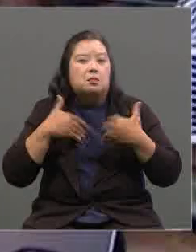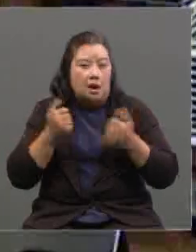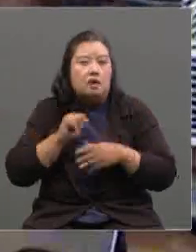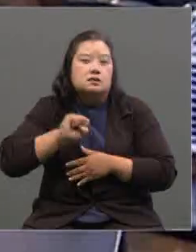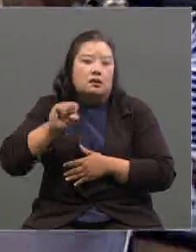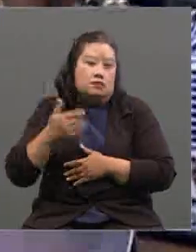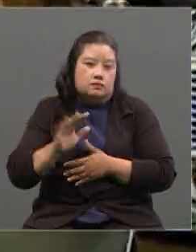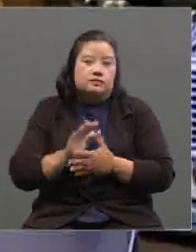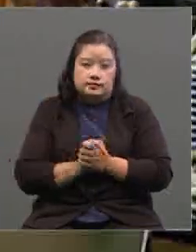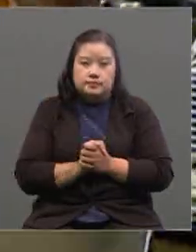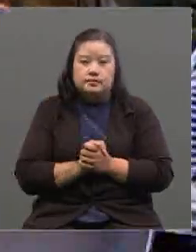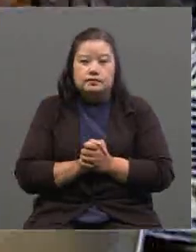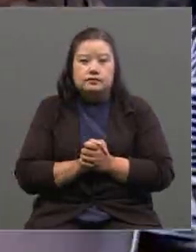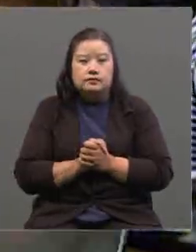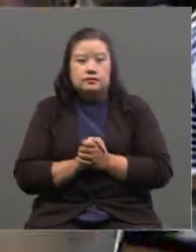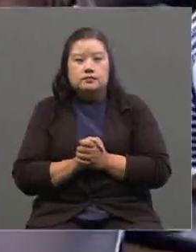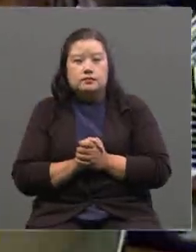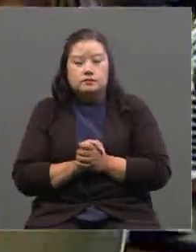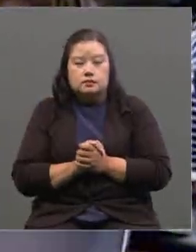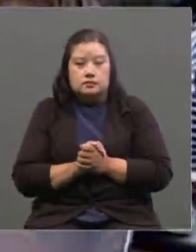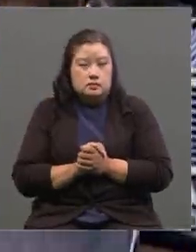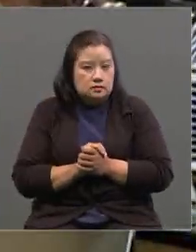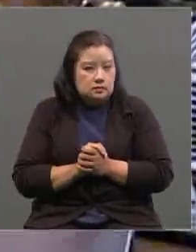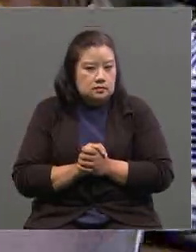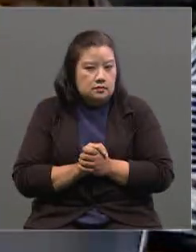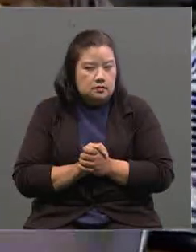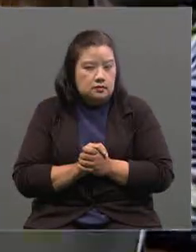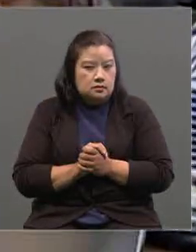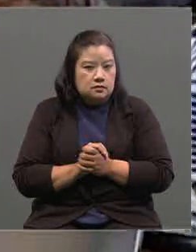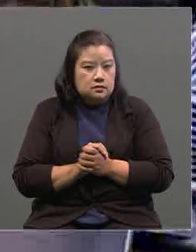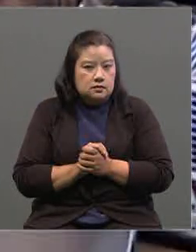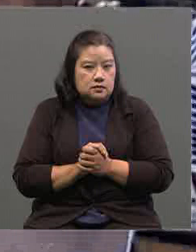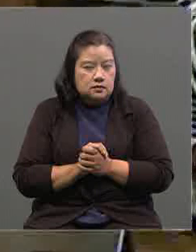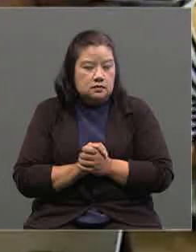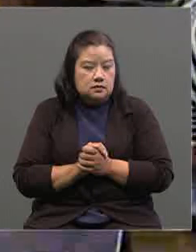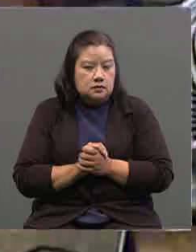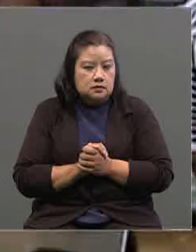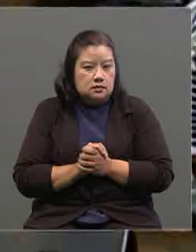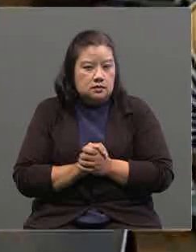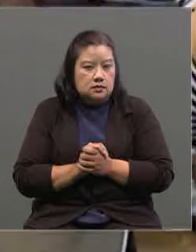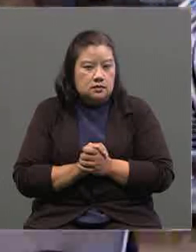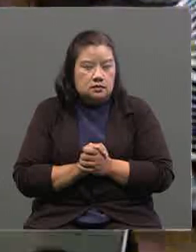พอนอน นิ่ งแล้วถ ึ งจะปลดล็อก ไม่เพราะว่าพอหลังจากจบแล้วเนี่ยผมต้องลงต้นทำฟอง